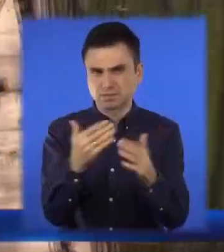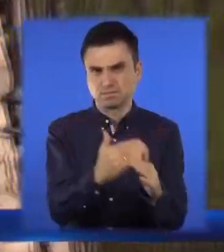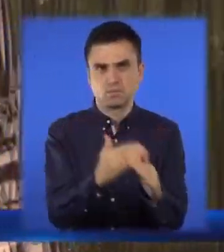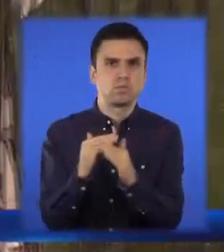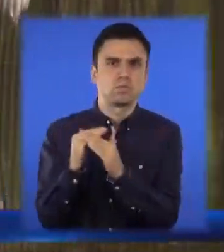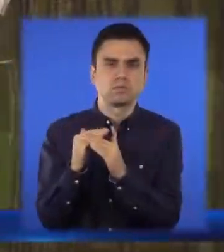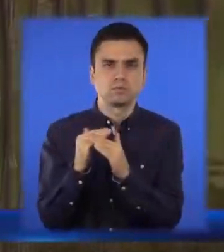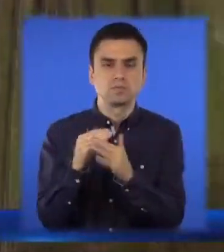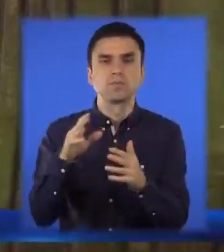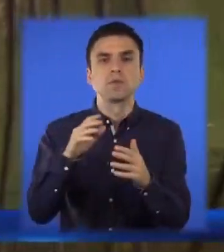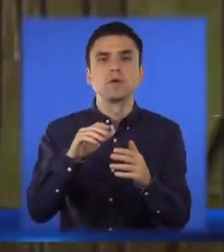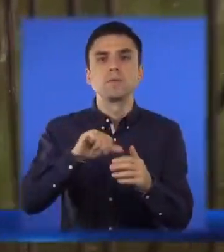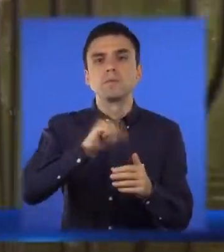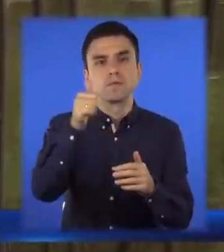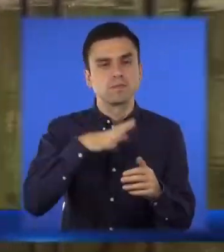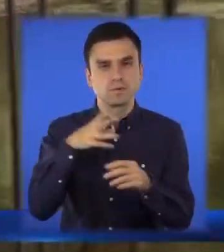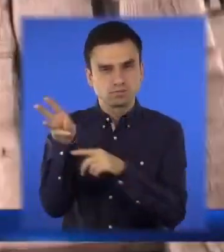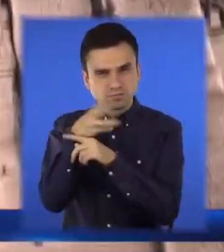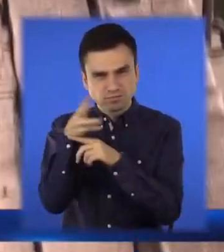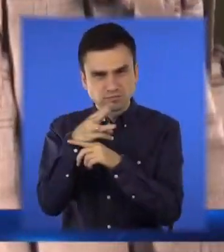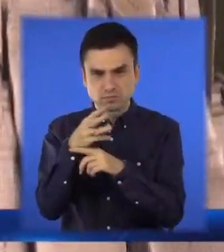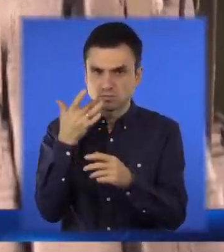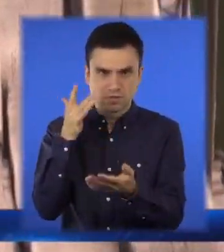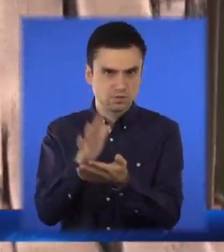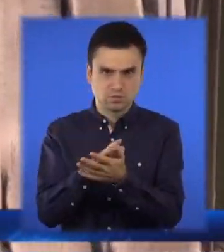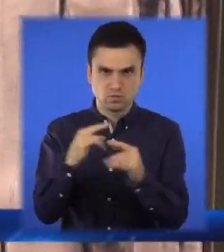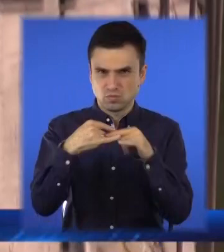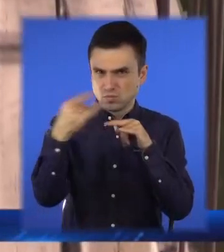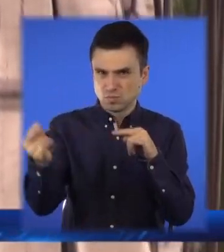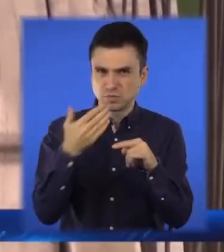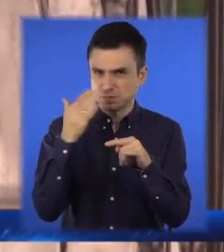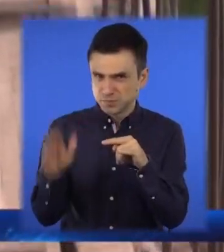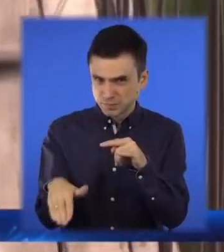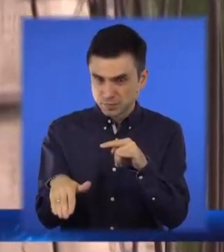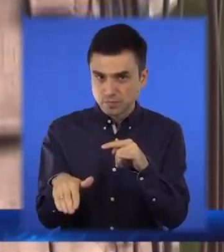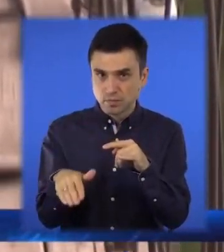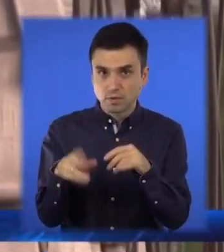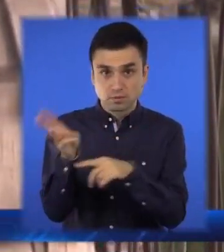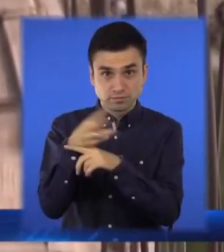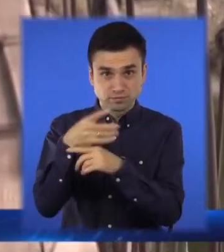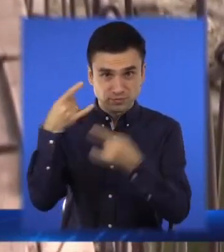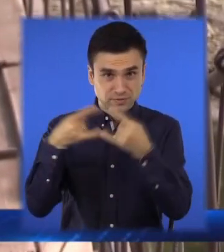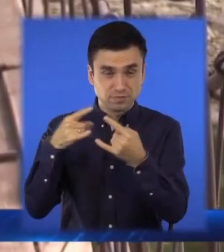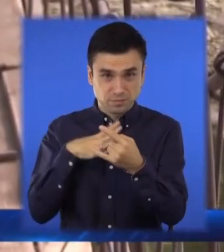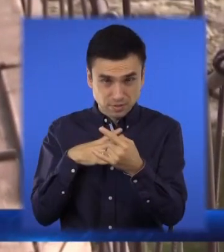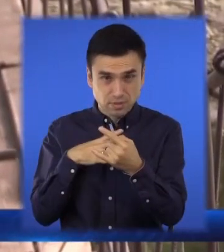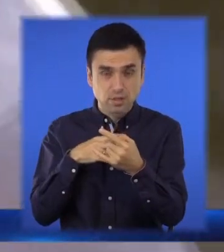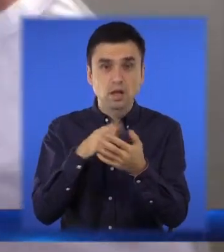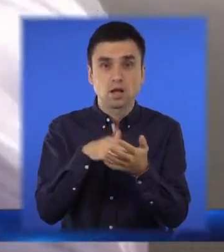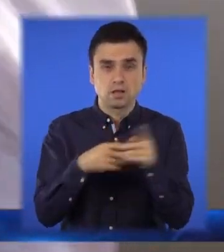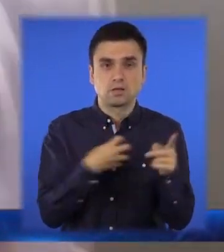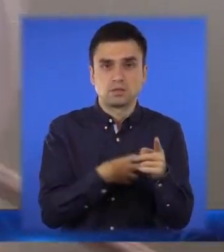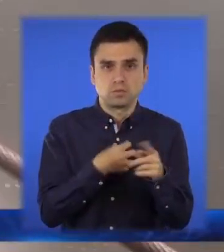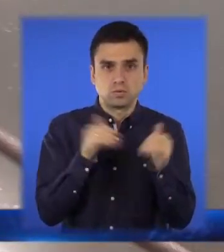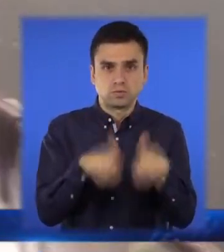робочу нараду для вирішення питання щодо ремонту об'єкта. Нині вже підрахований кошторис запланованих робіт та